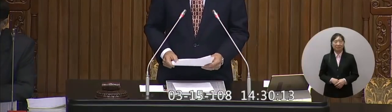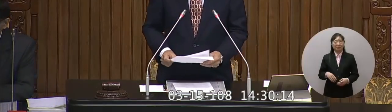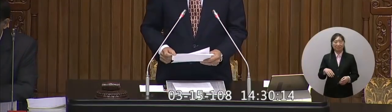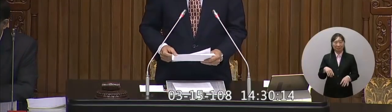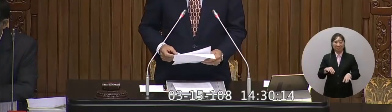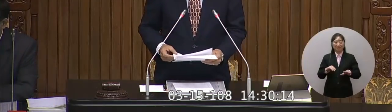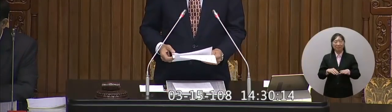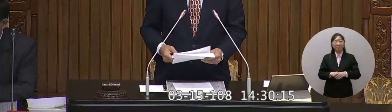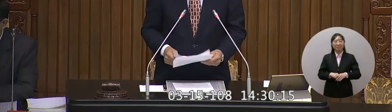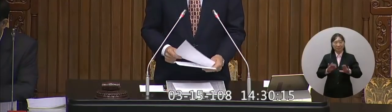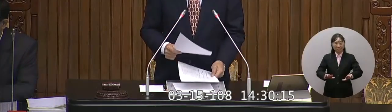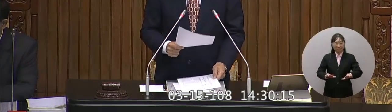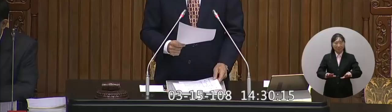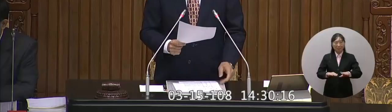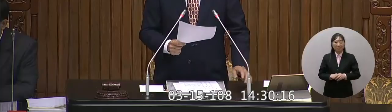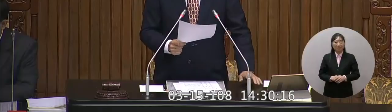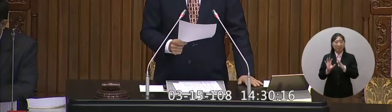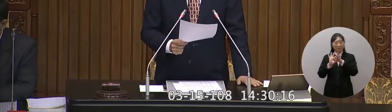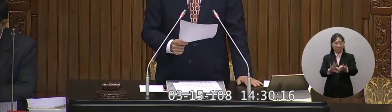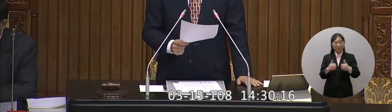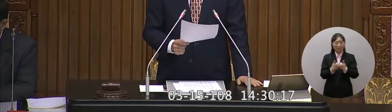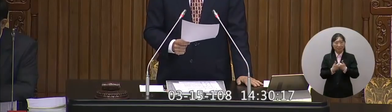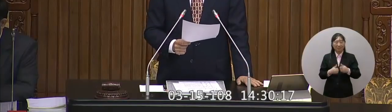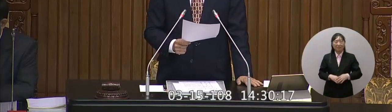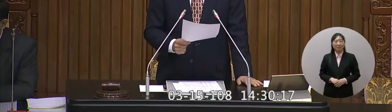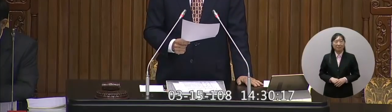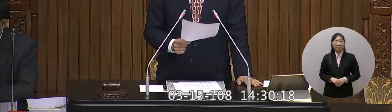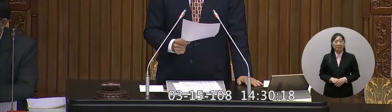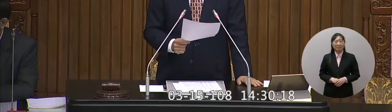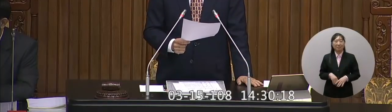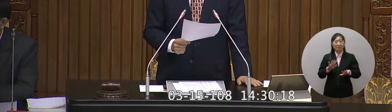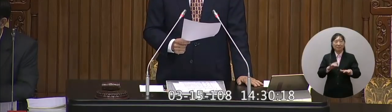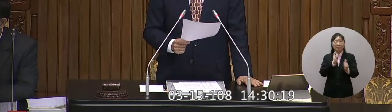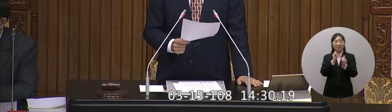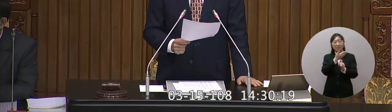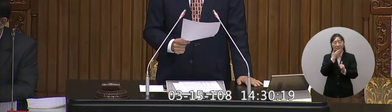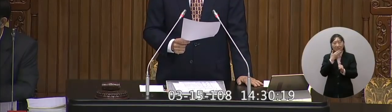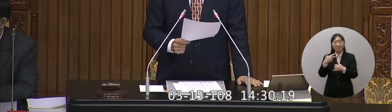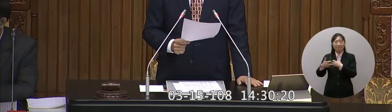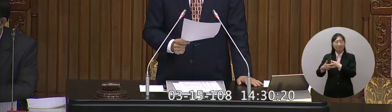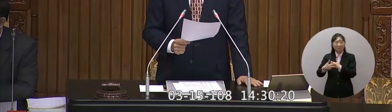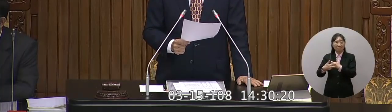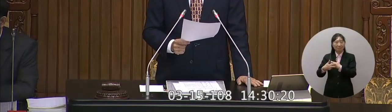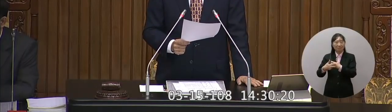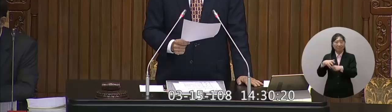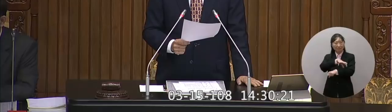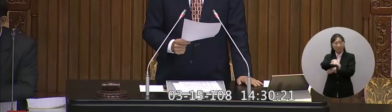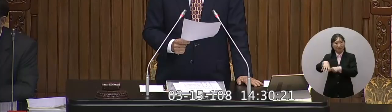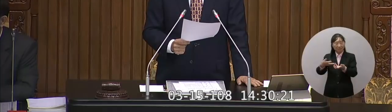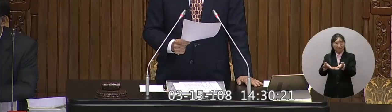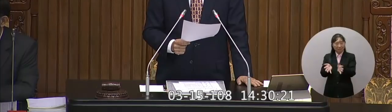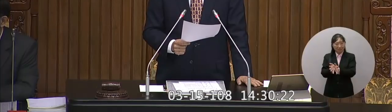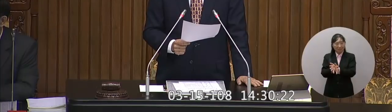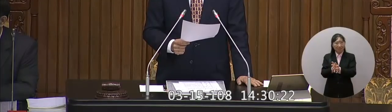发言会，现在继续开会，进行社会福利及卫生环境组